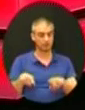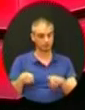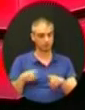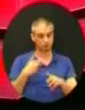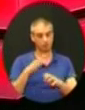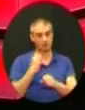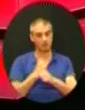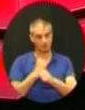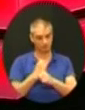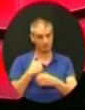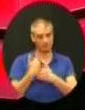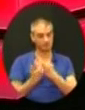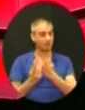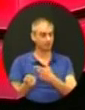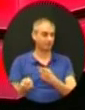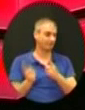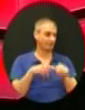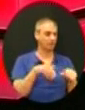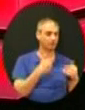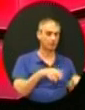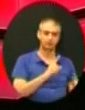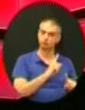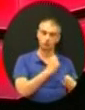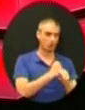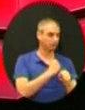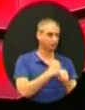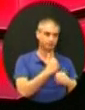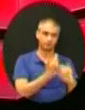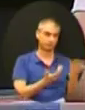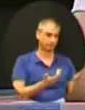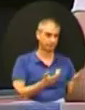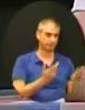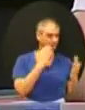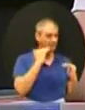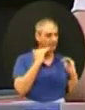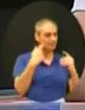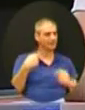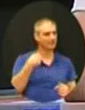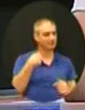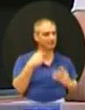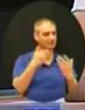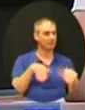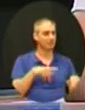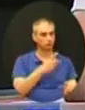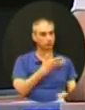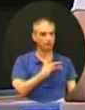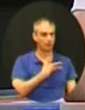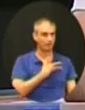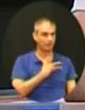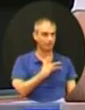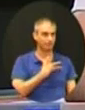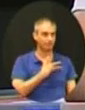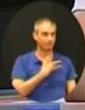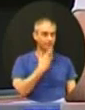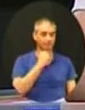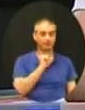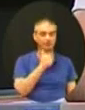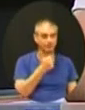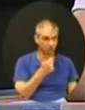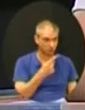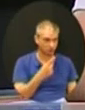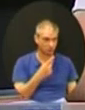שיוצאים לעבודה ומתפרנסים ובין נכים שלא יוצאים לעבודה? ברמת קצבת הנכות שהם מקבלים. קודם